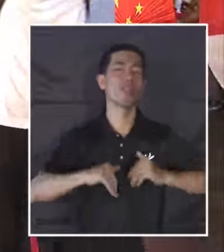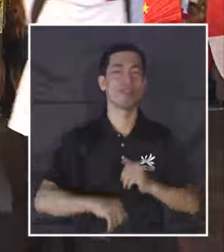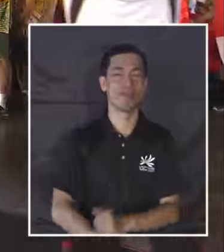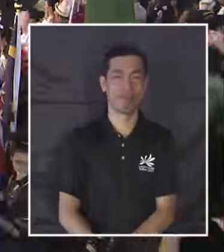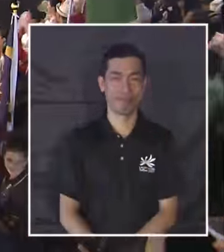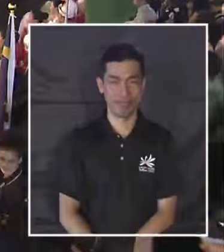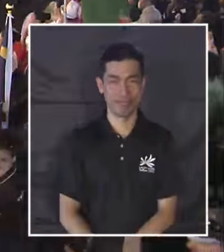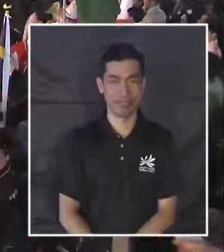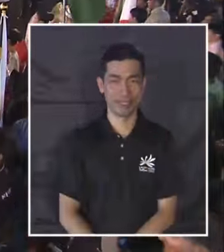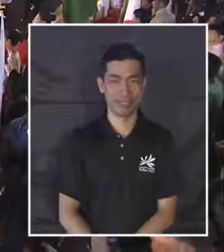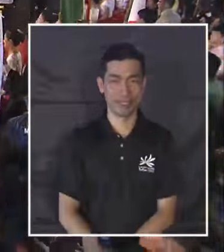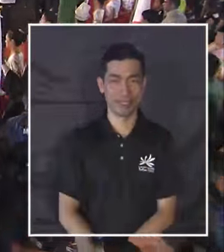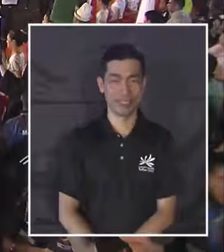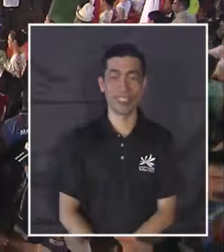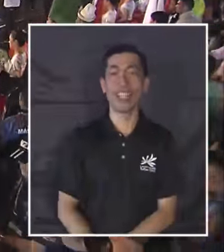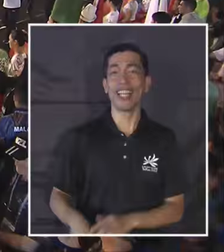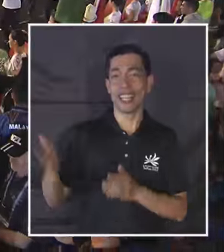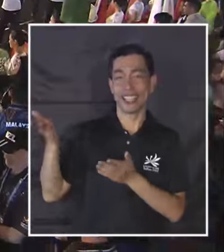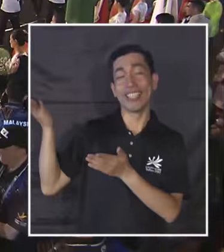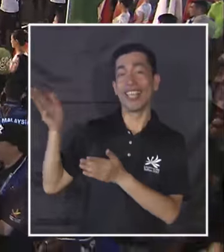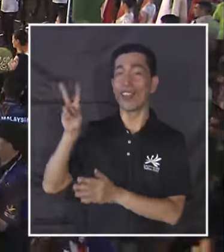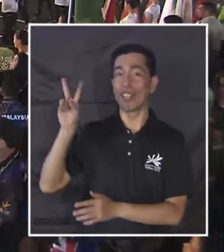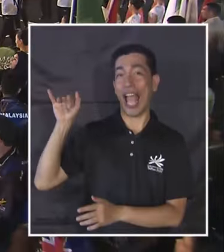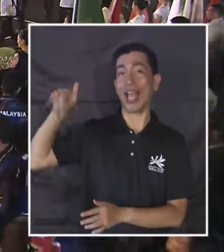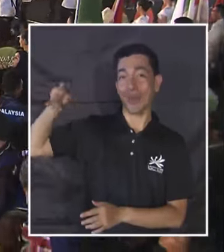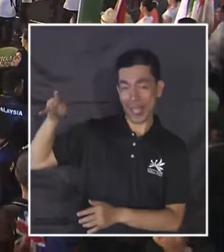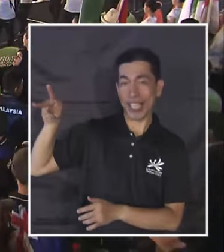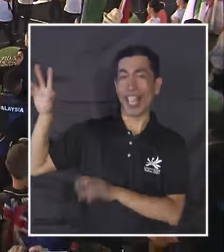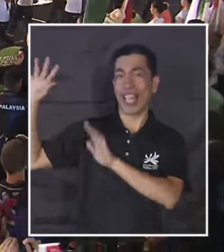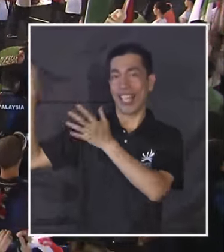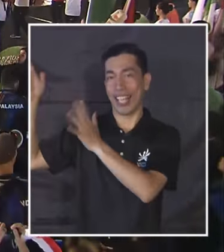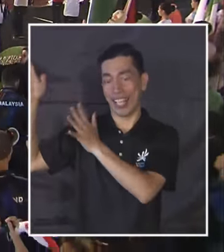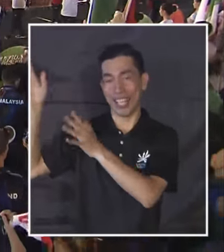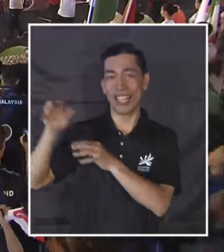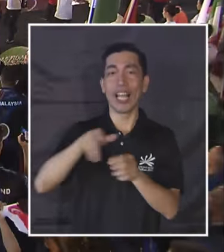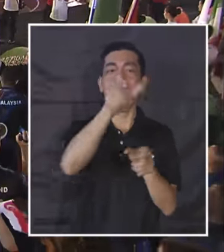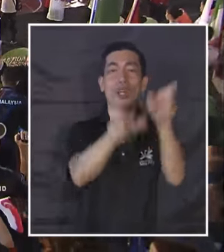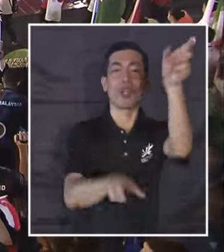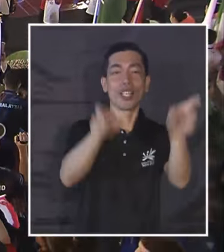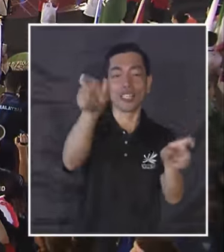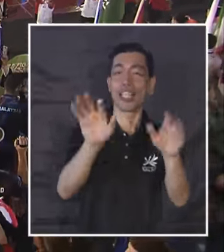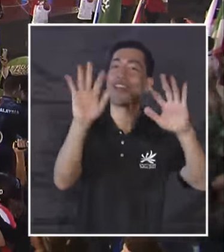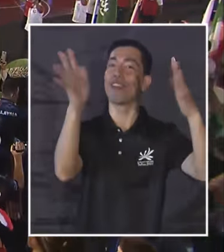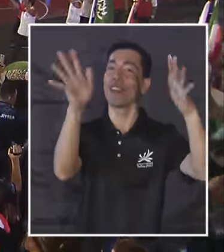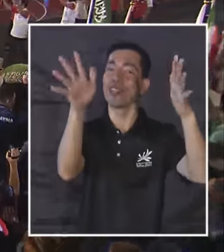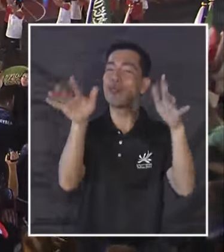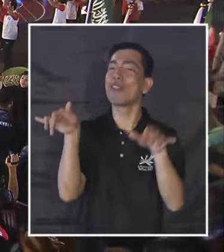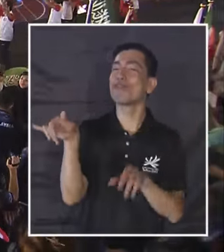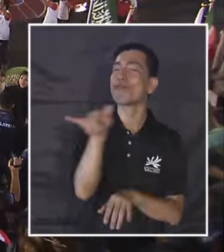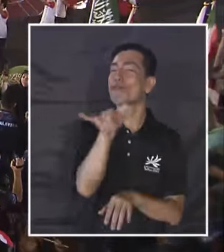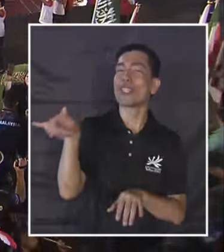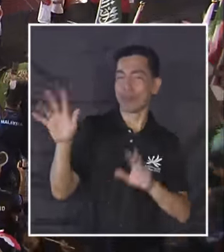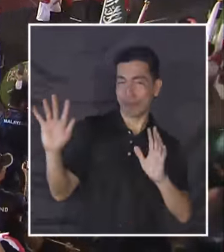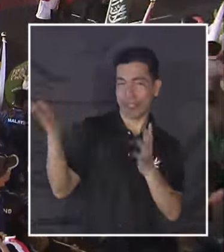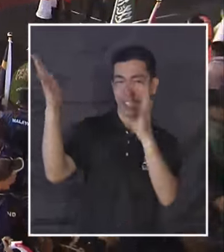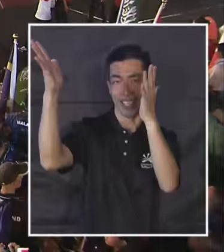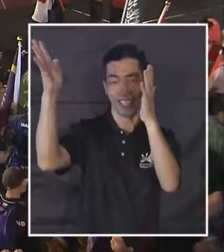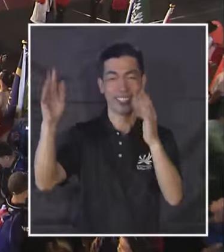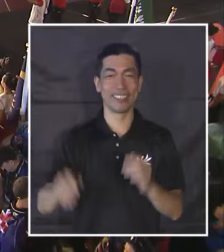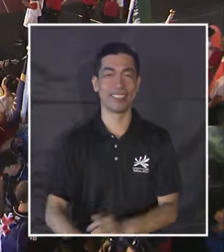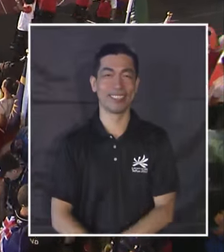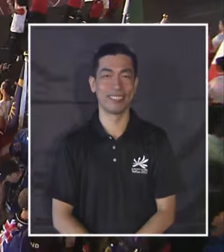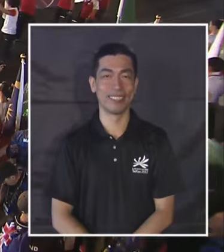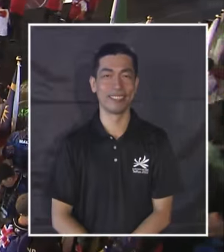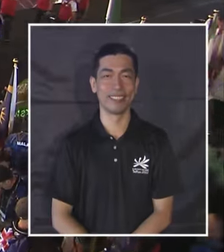共襄盛举这一次非常难忘的夜晚以及盛会？ 齐聚一堂真的是